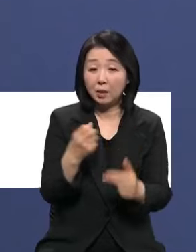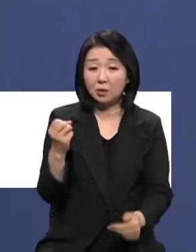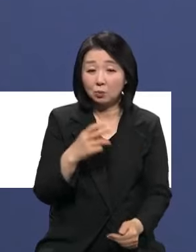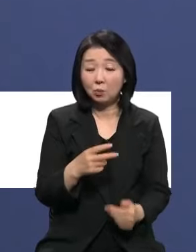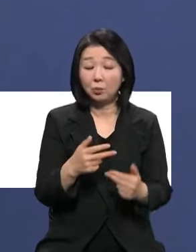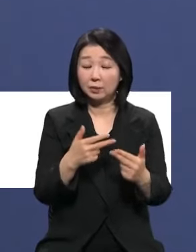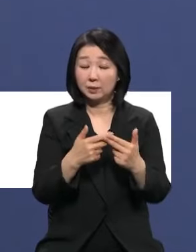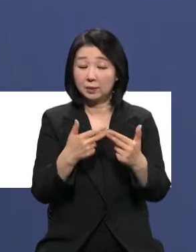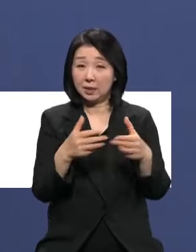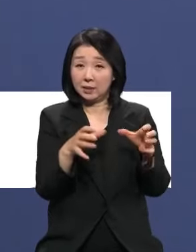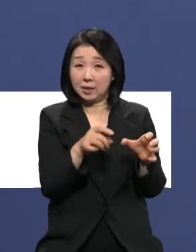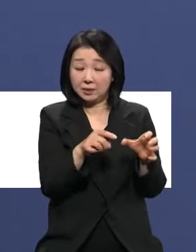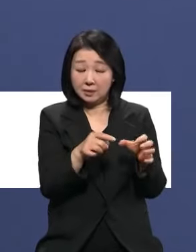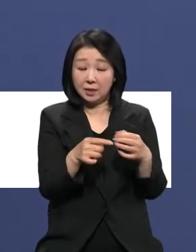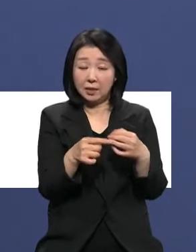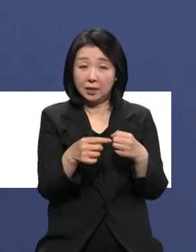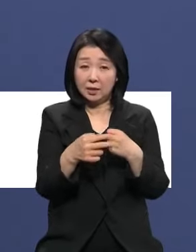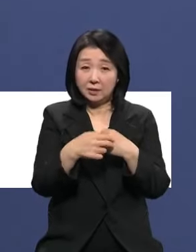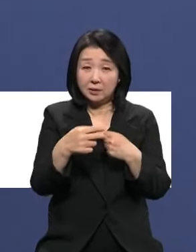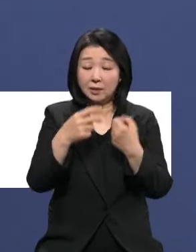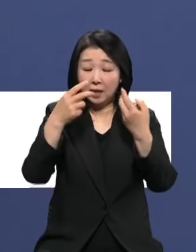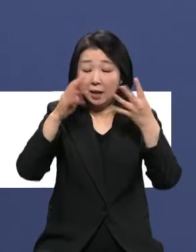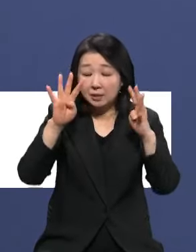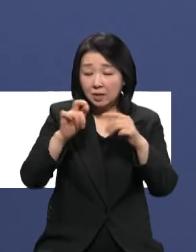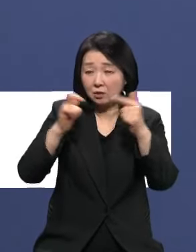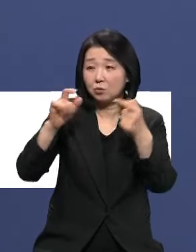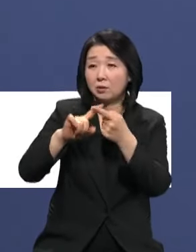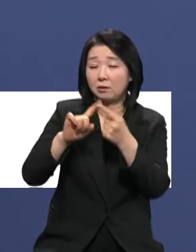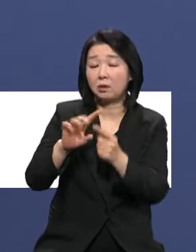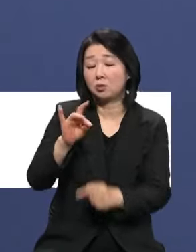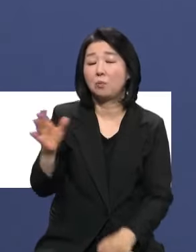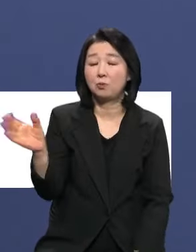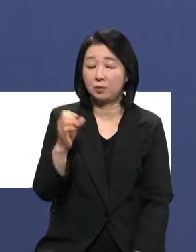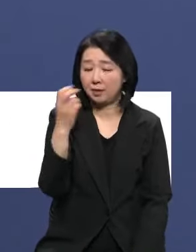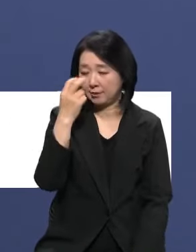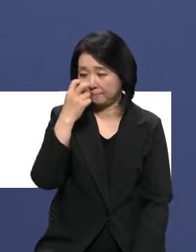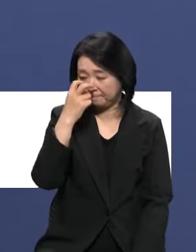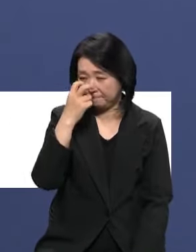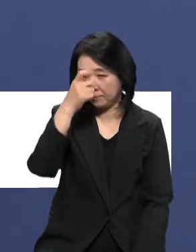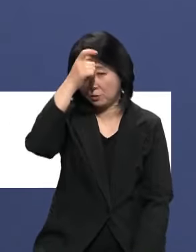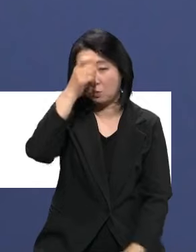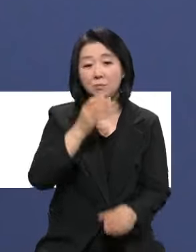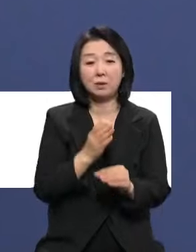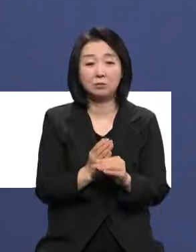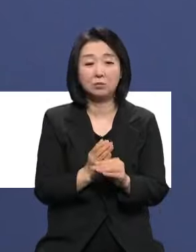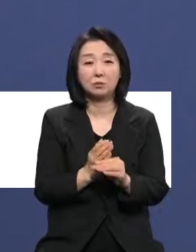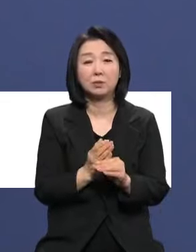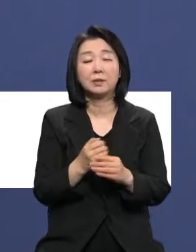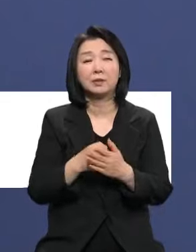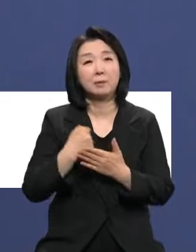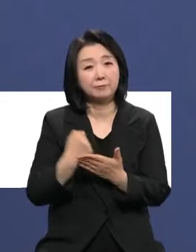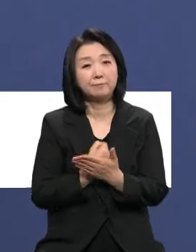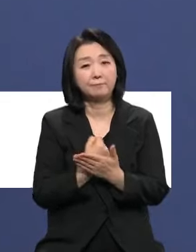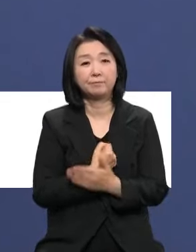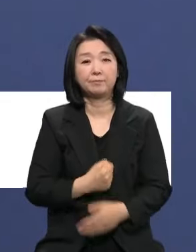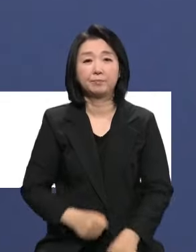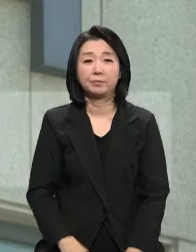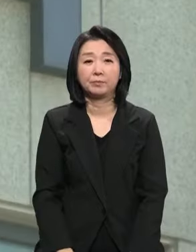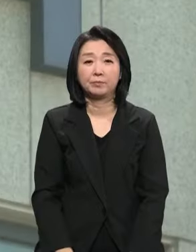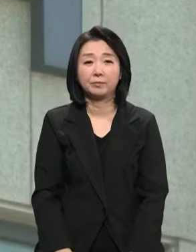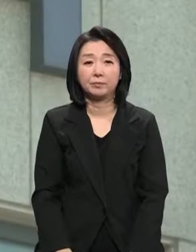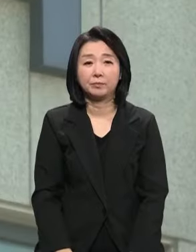의사 단체는 의대 중원 정책의 원점 재검토 입장만을 고수하고 있어 매우 유감스럽게